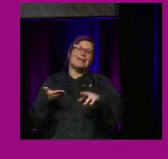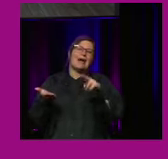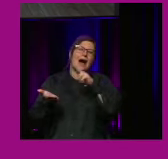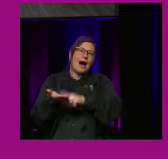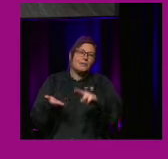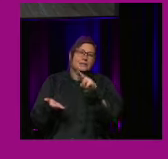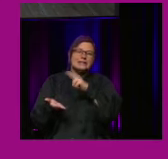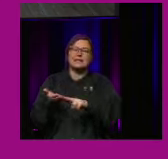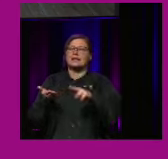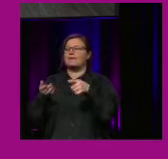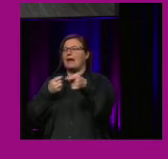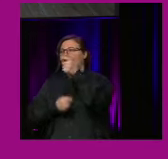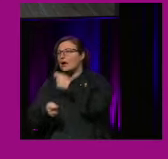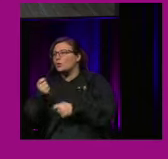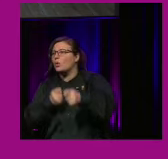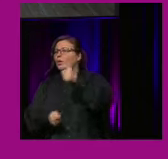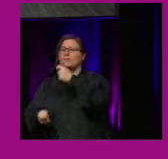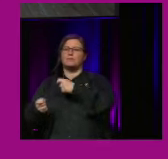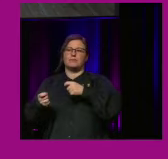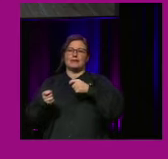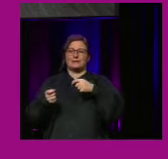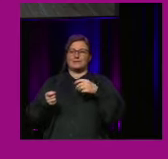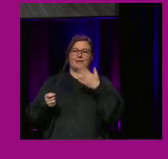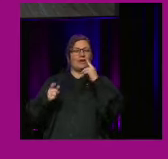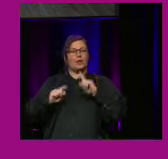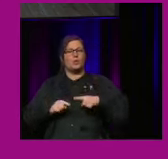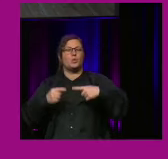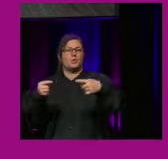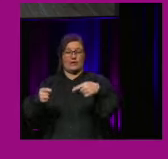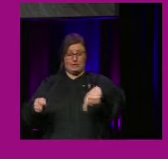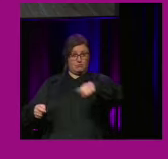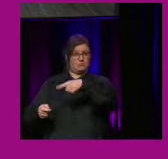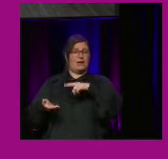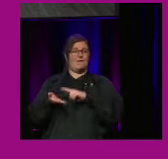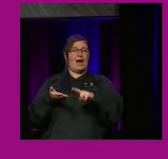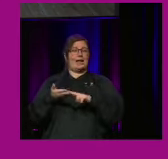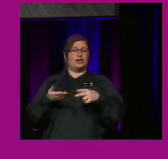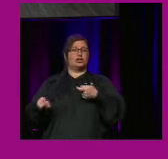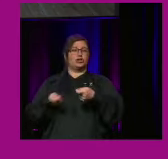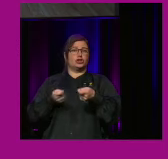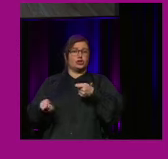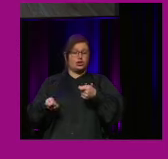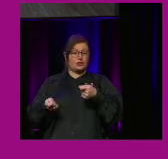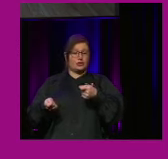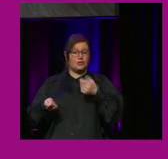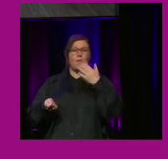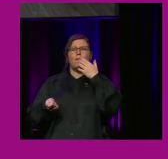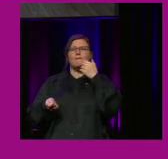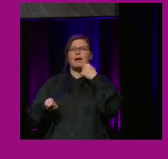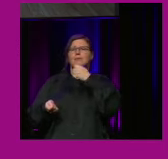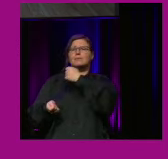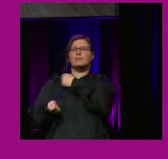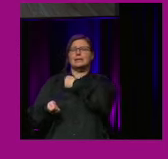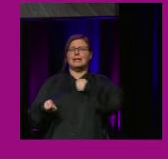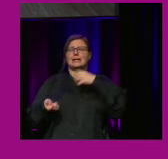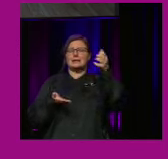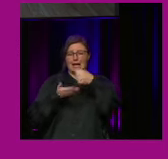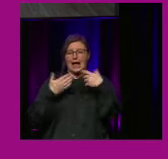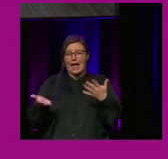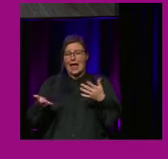det ekonomiskt och utvecklingen och allt det här. Och regeringen tillsätter också generaldirektören och